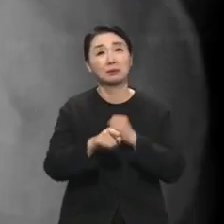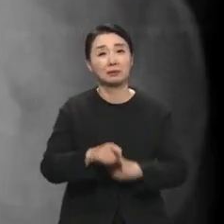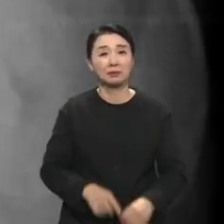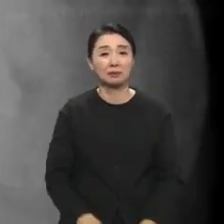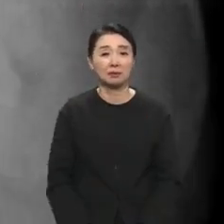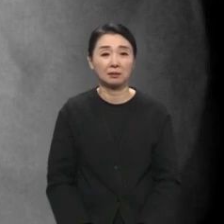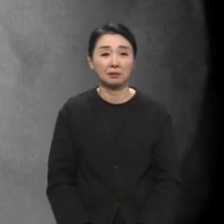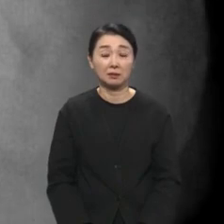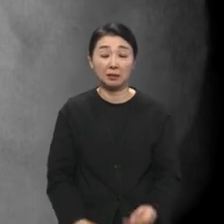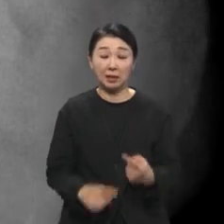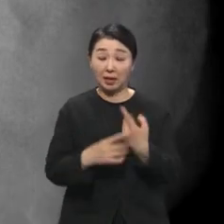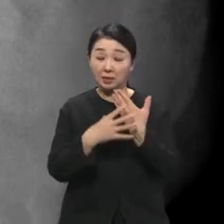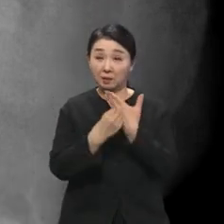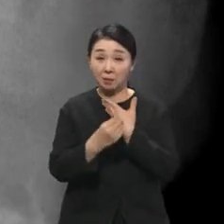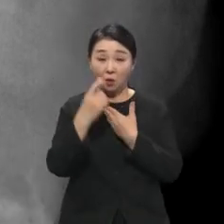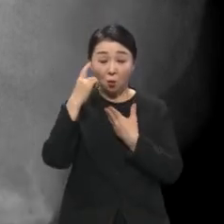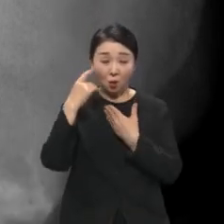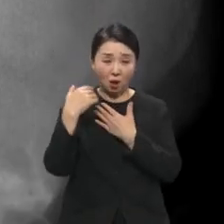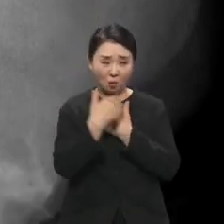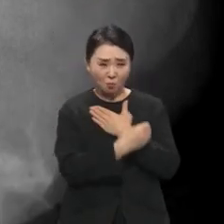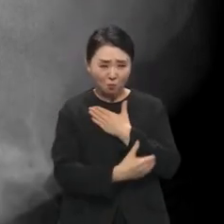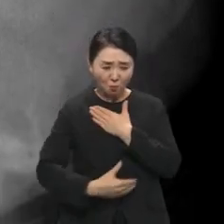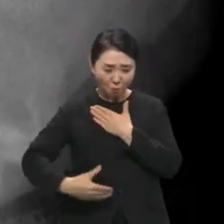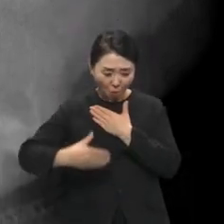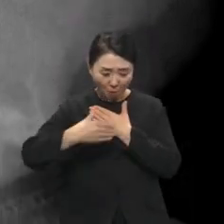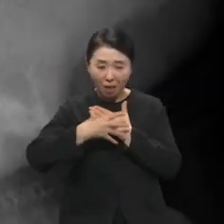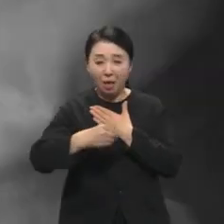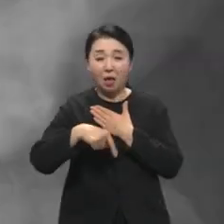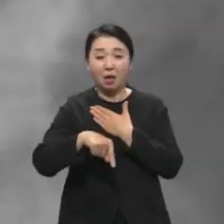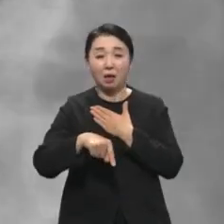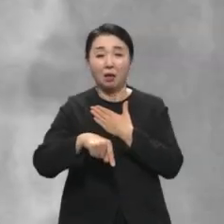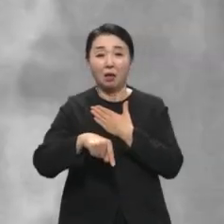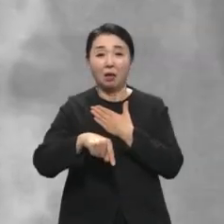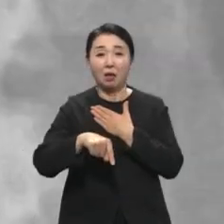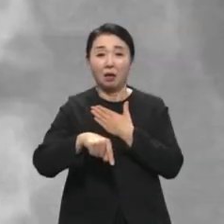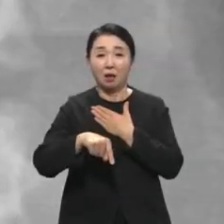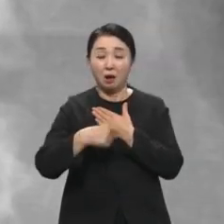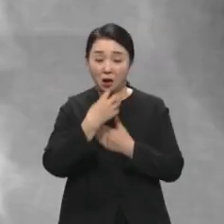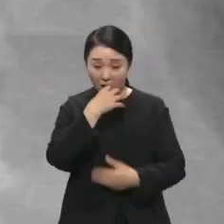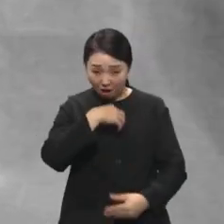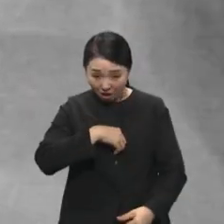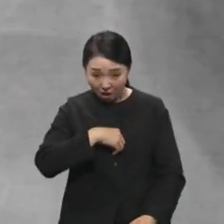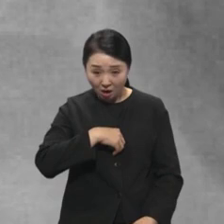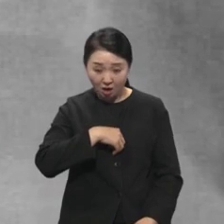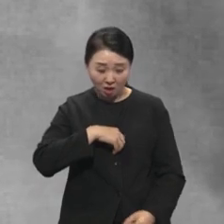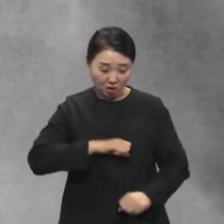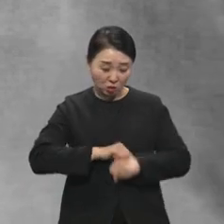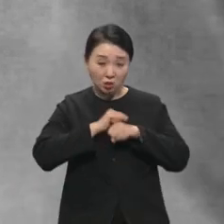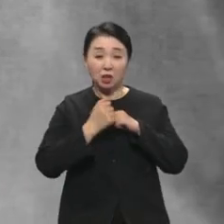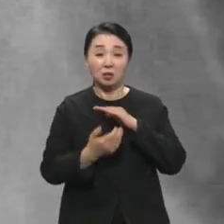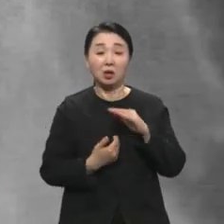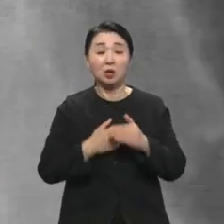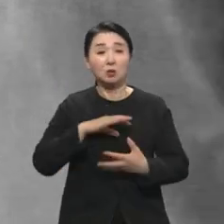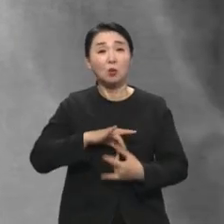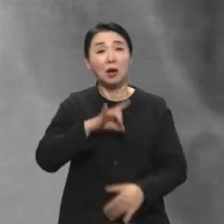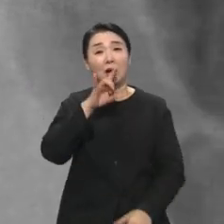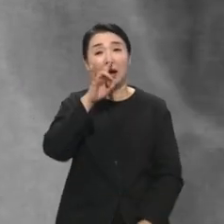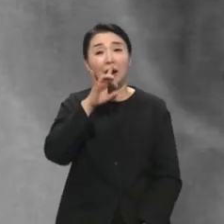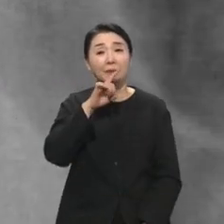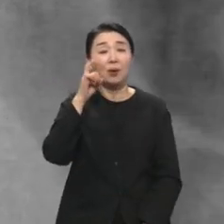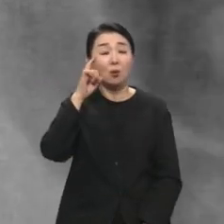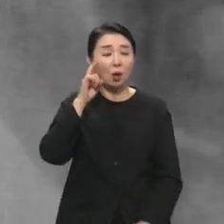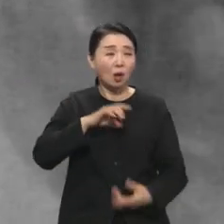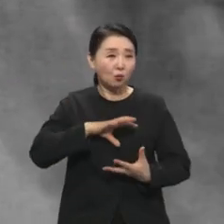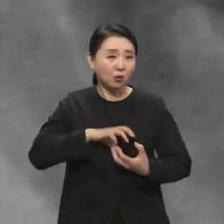이런 바 저거를 이제 바디 패커 이렇게 얘기를 하는데요 저와 같은 것을 하기 전에 소위 말해서 소화가 안 되도록 위장